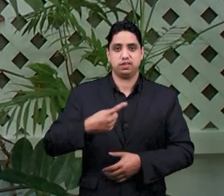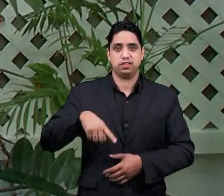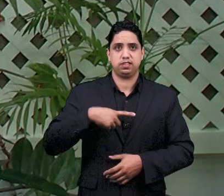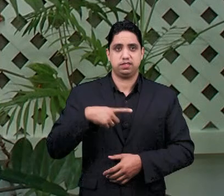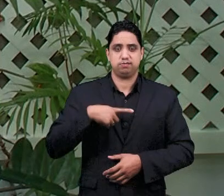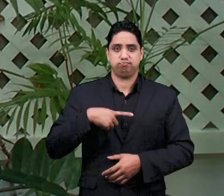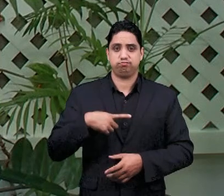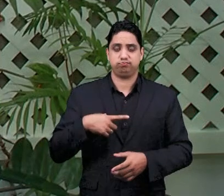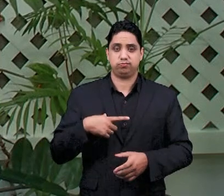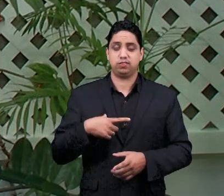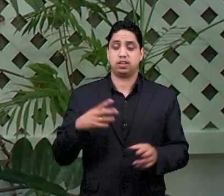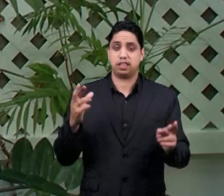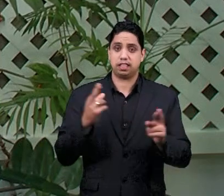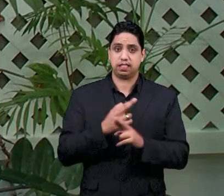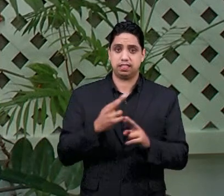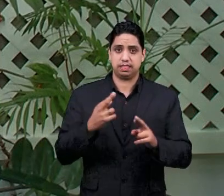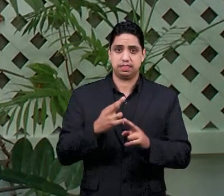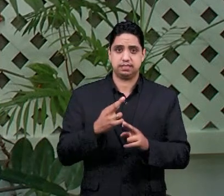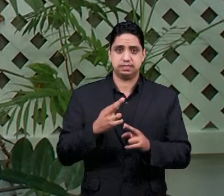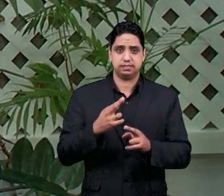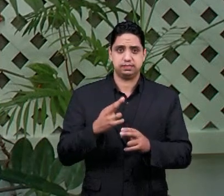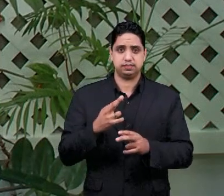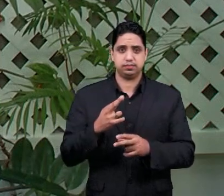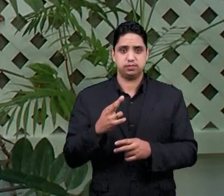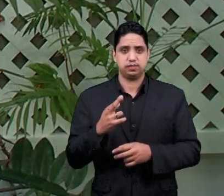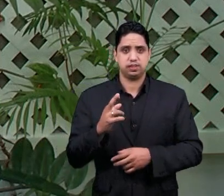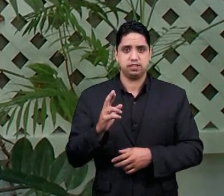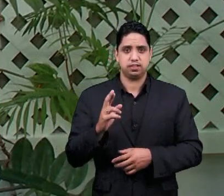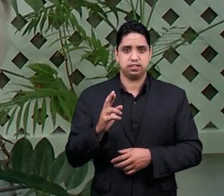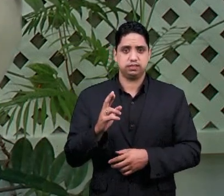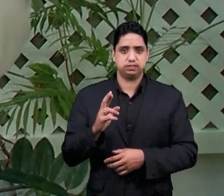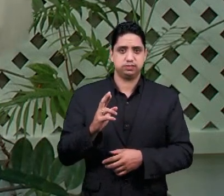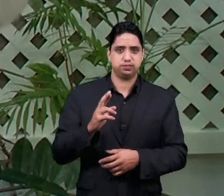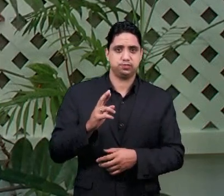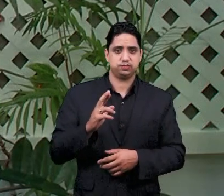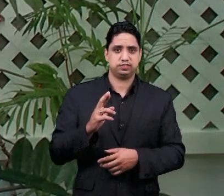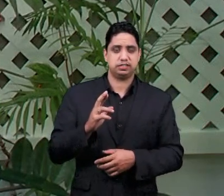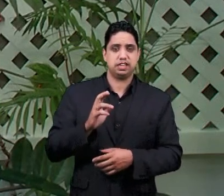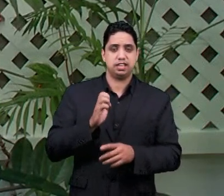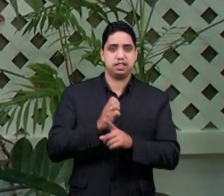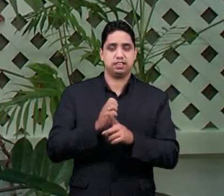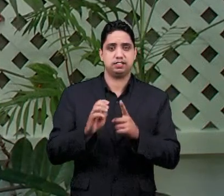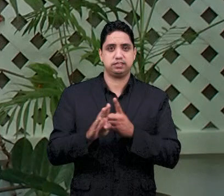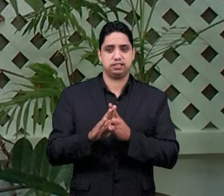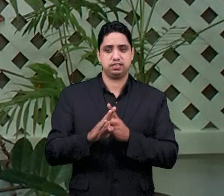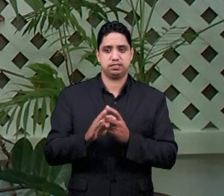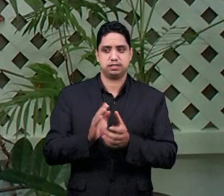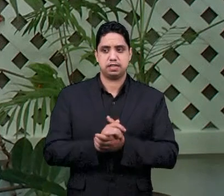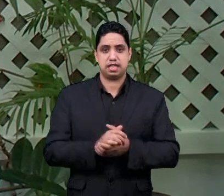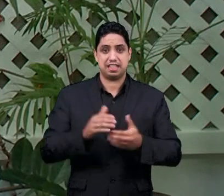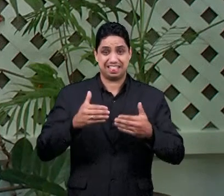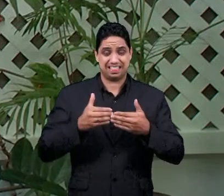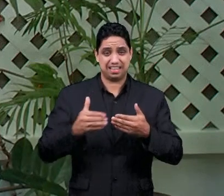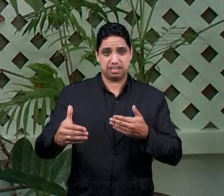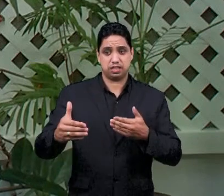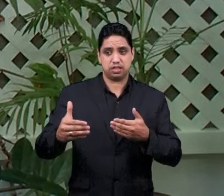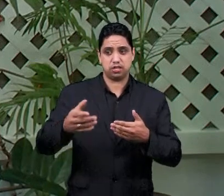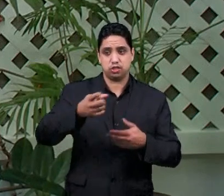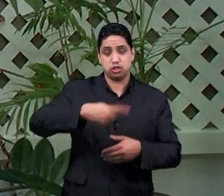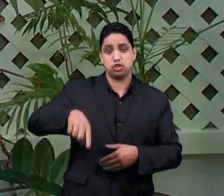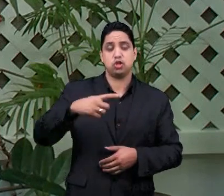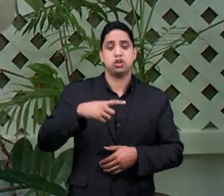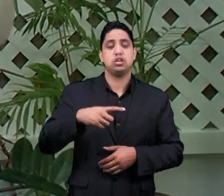que nous avons par rapport à l'école biblique dominicale. Donc, pendant cette période, à partir d'ici,